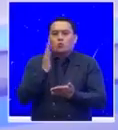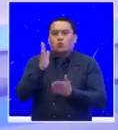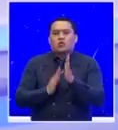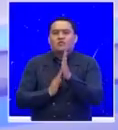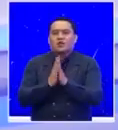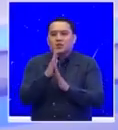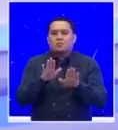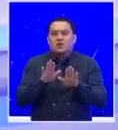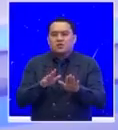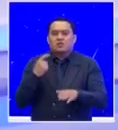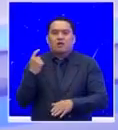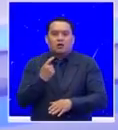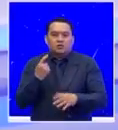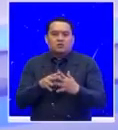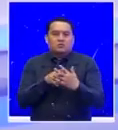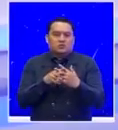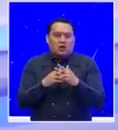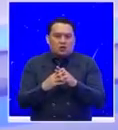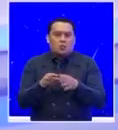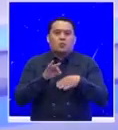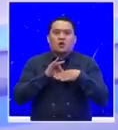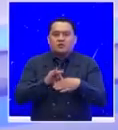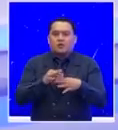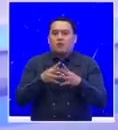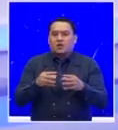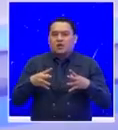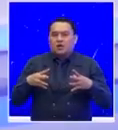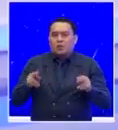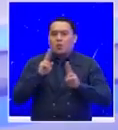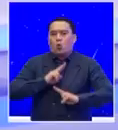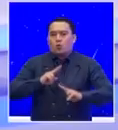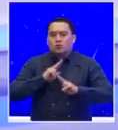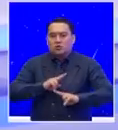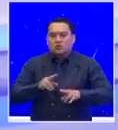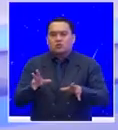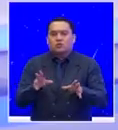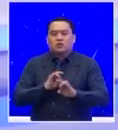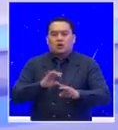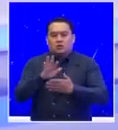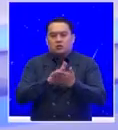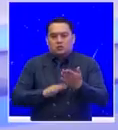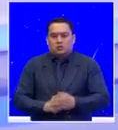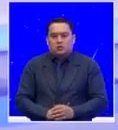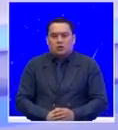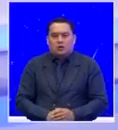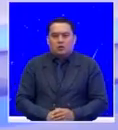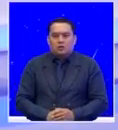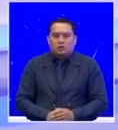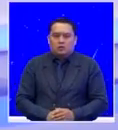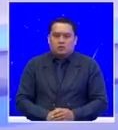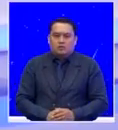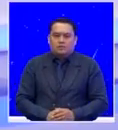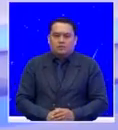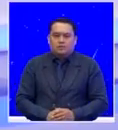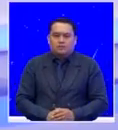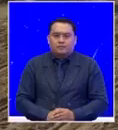выращено местными аграриями в этом году. О проводимой весенней кампании с места событий расскажет мой коллега Дамир